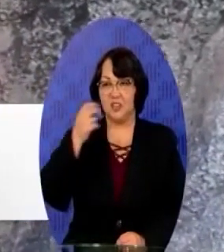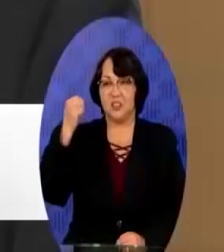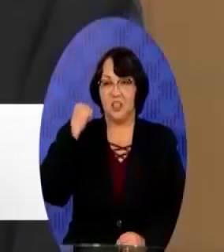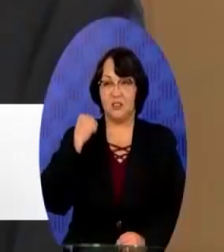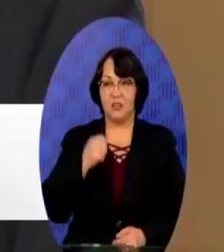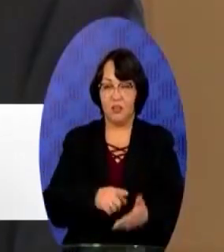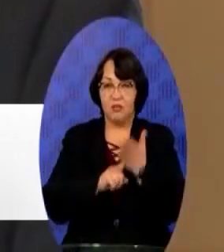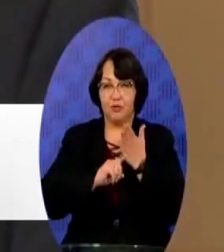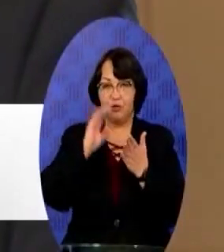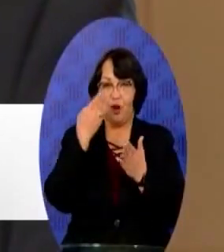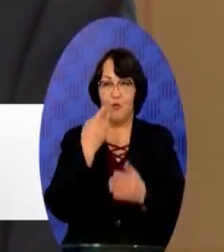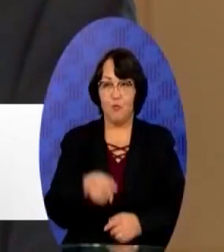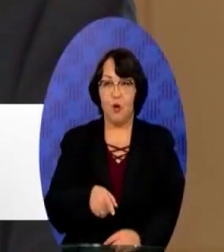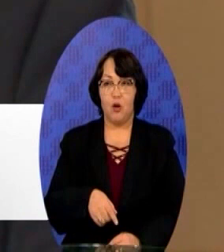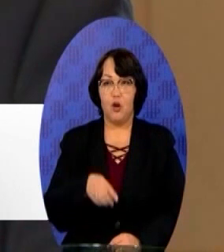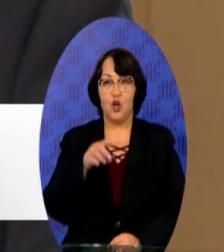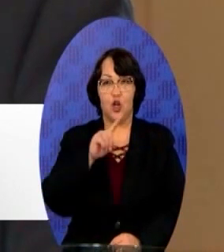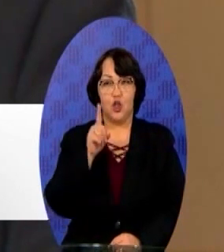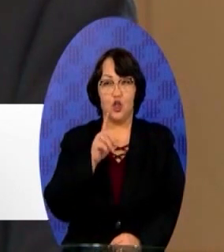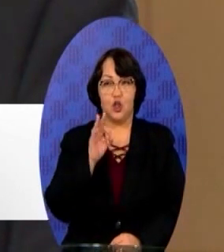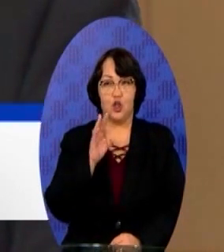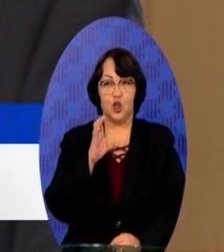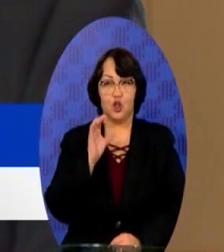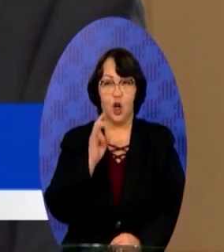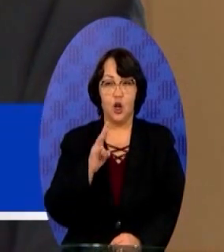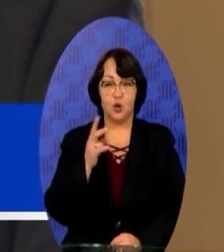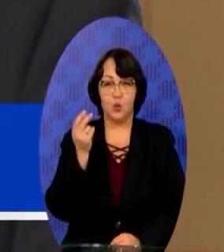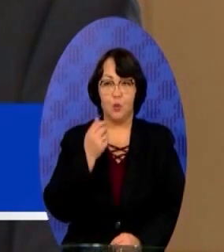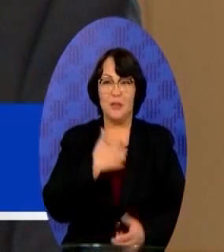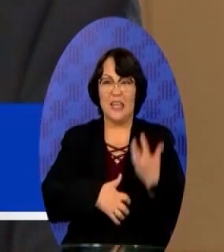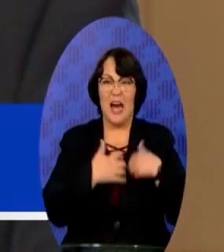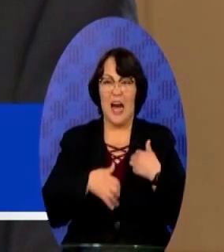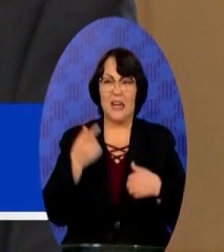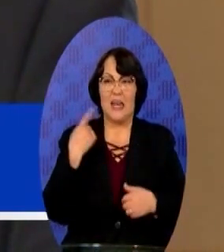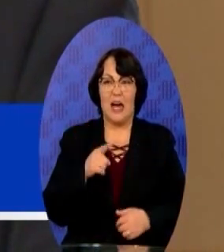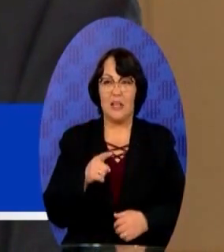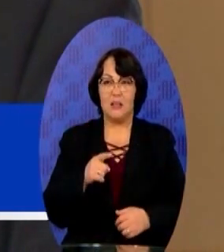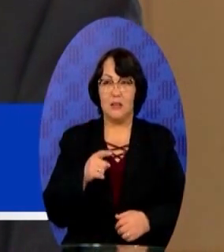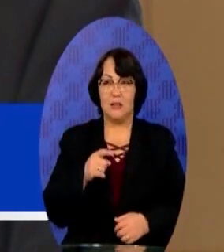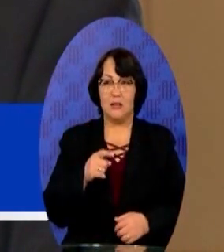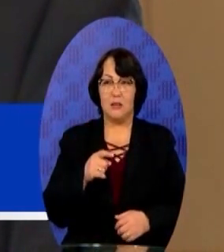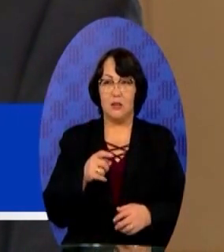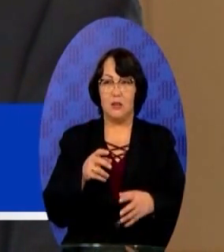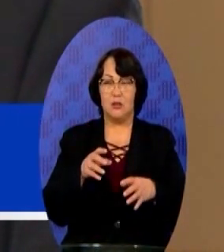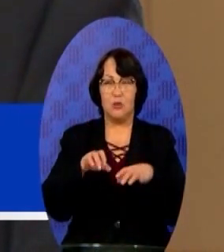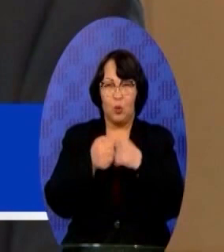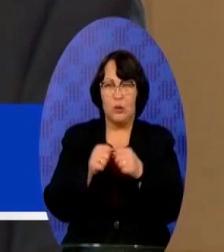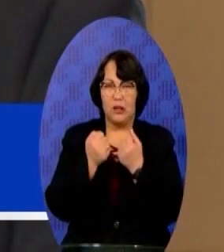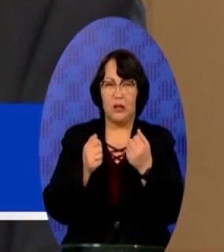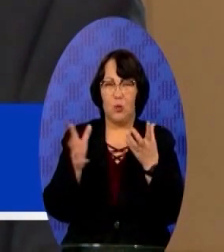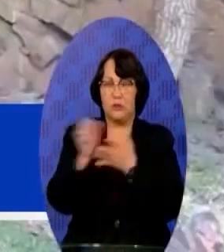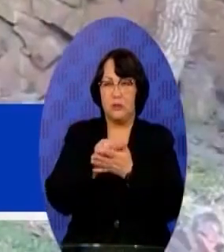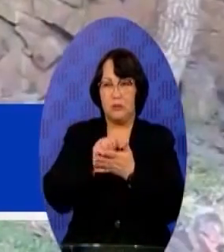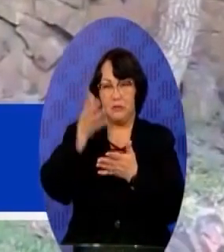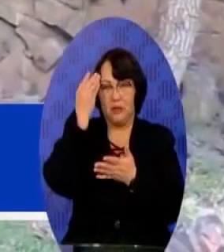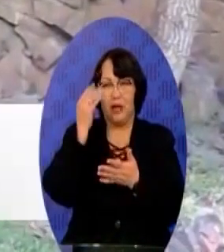шиг. Яагаад засан зургийг би яарсан бэ гэхдээ зэрэг сүйтэх аюул